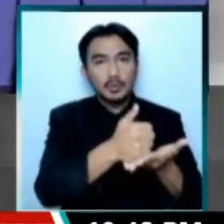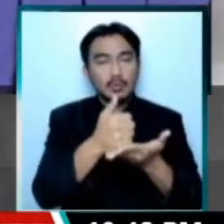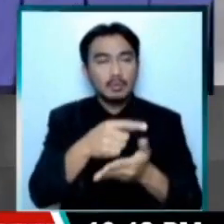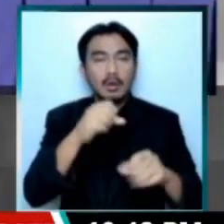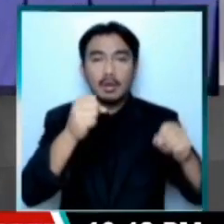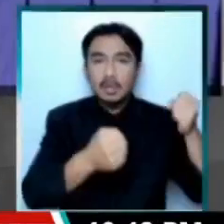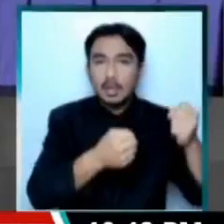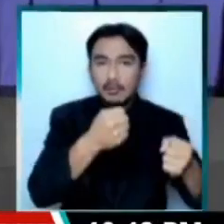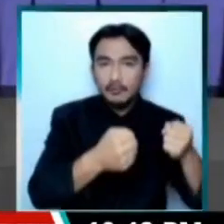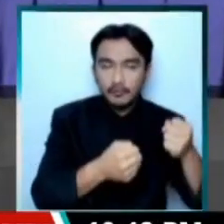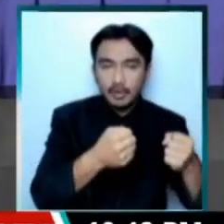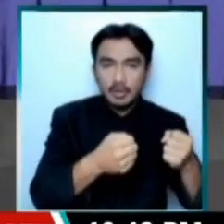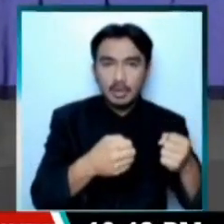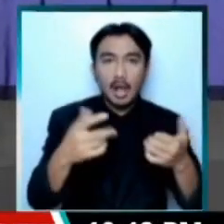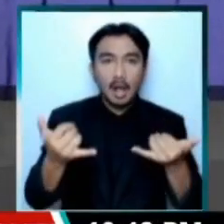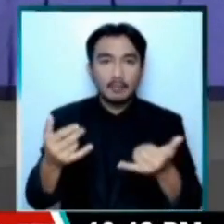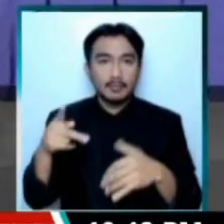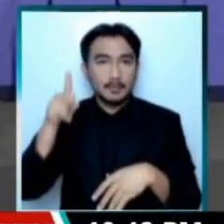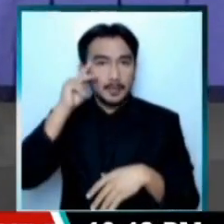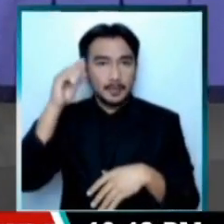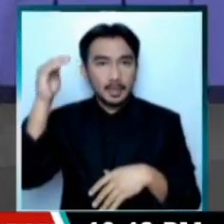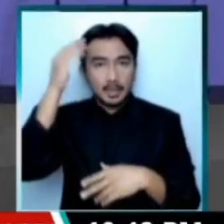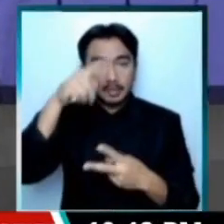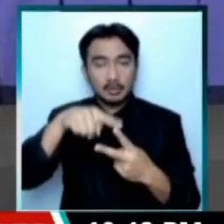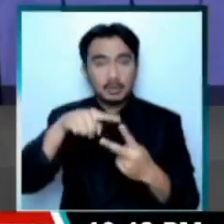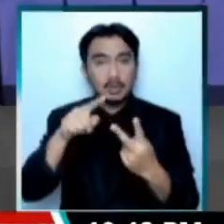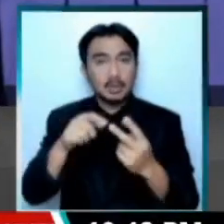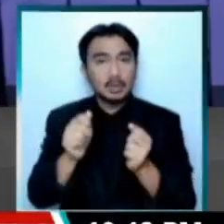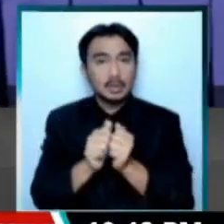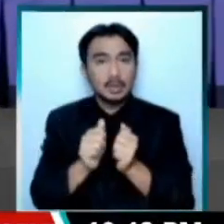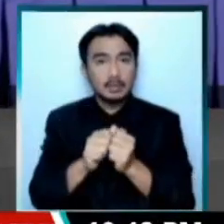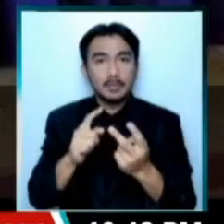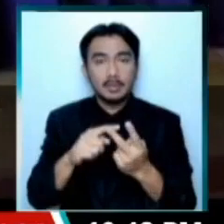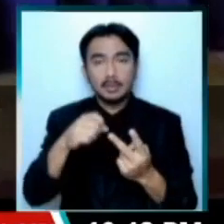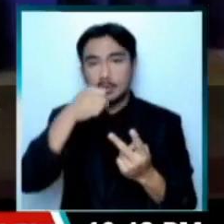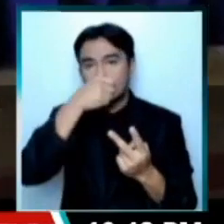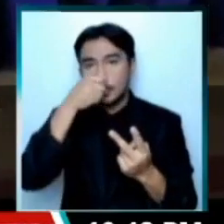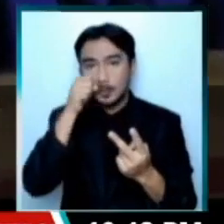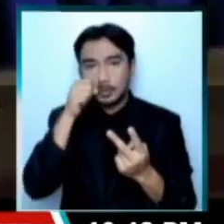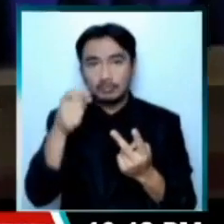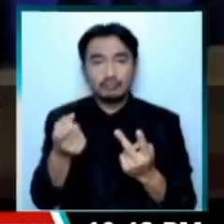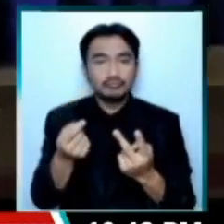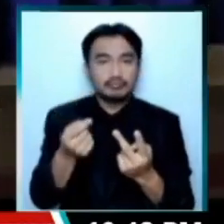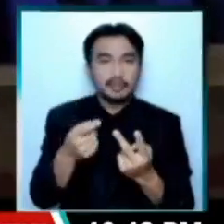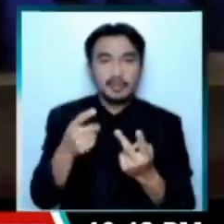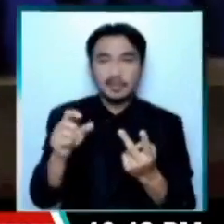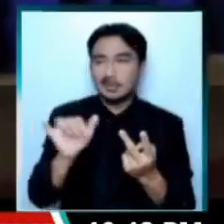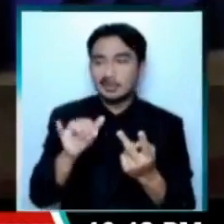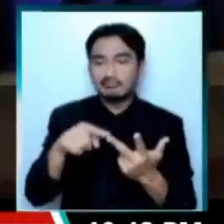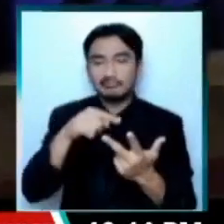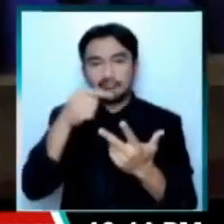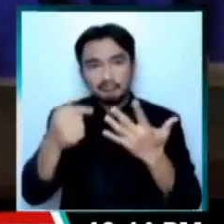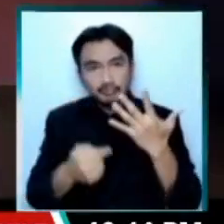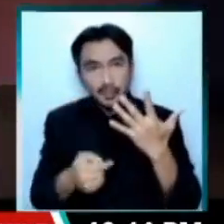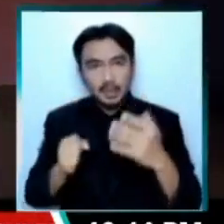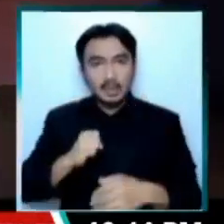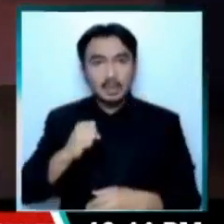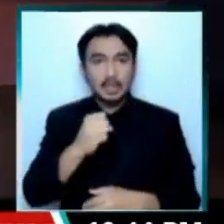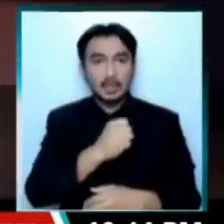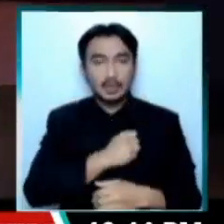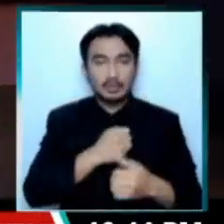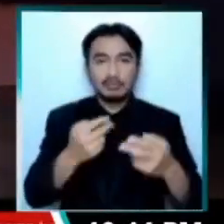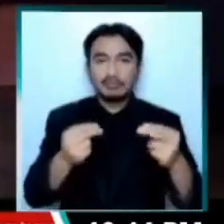ngayon si Lacson kasama ang katandem na si Senate President Tito Soto at ilang senatorial candidate. Nakasama nila sa isang